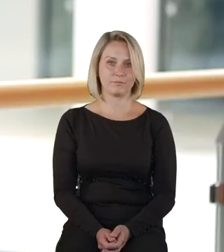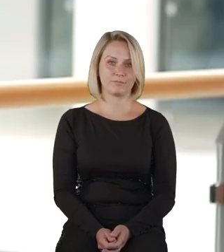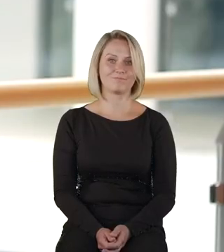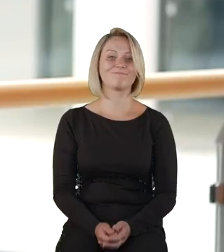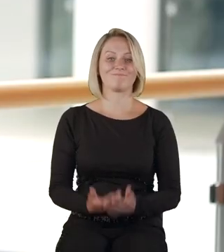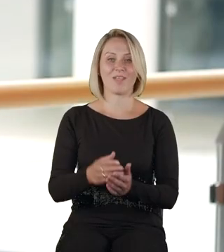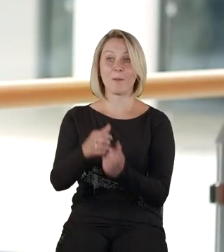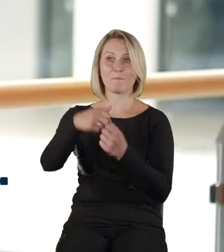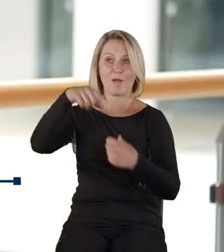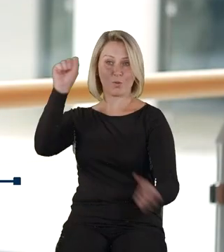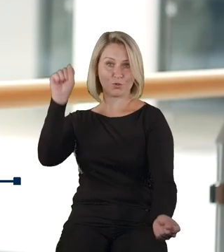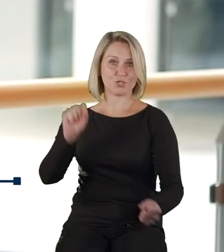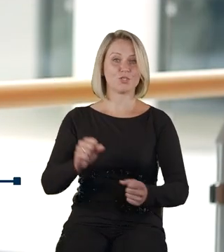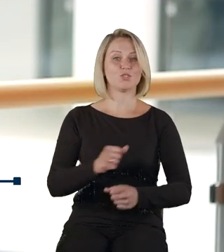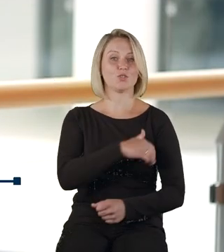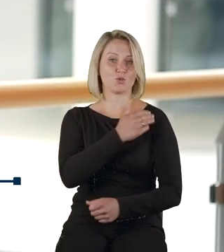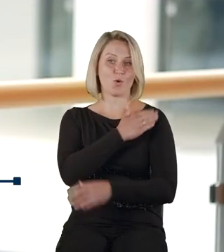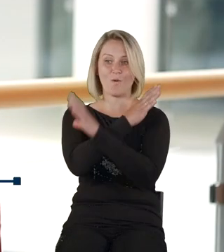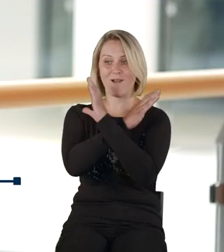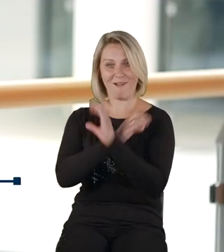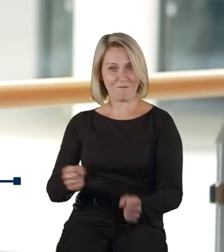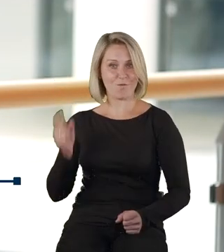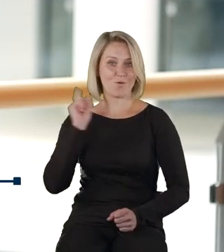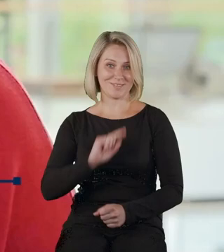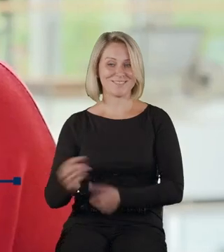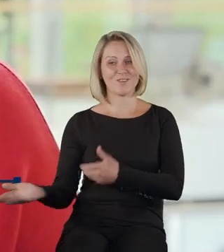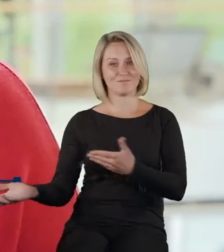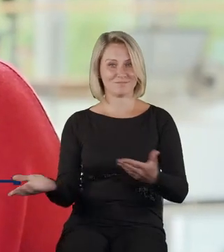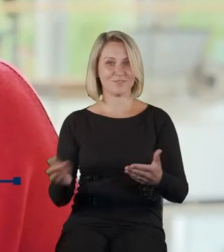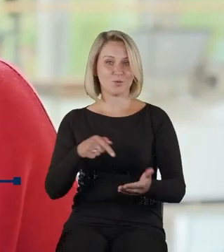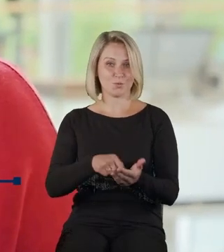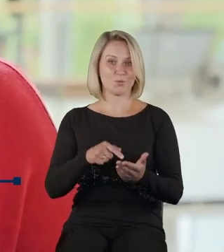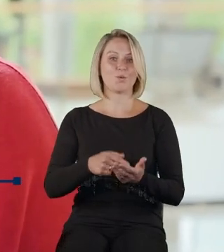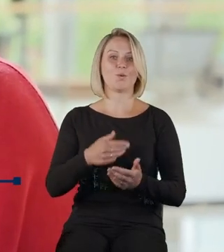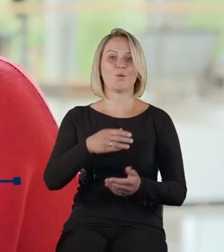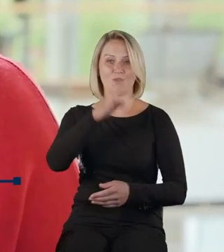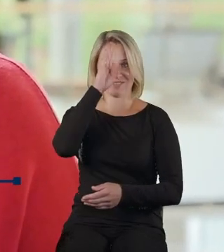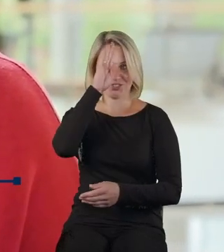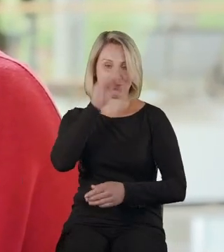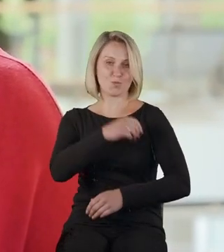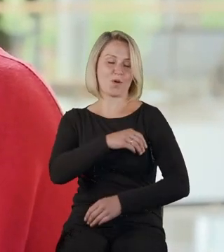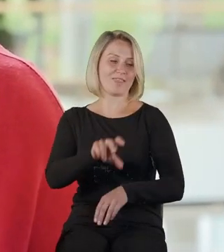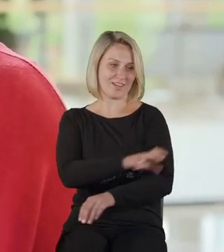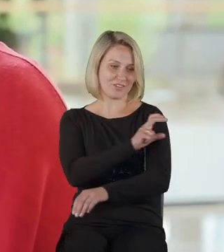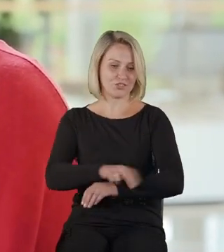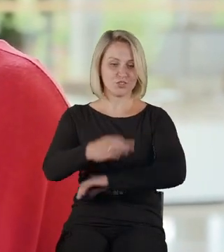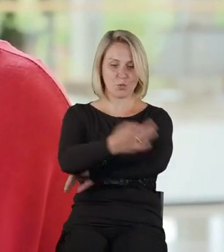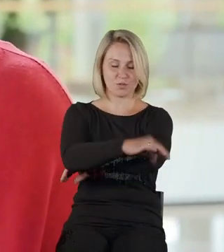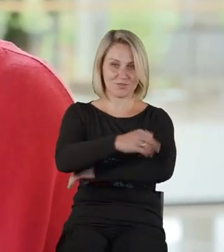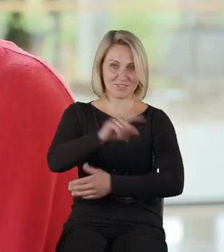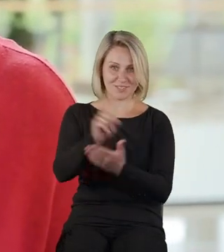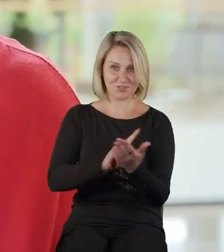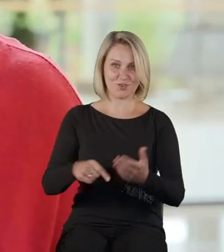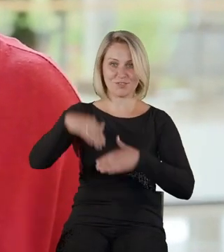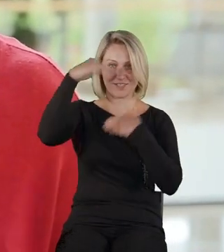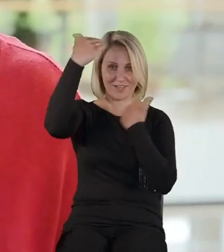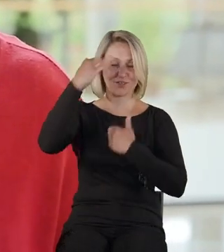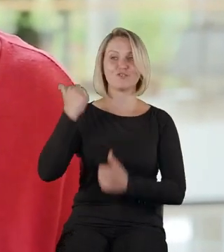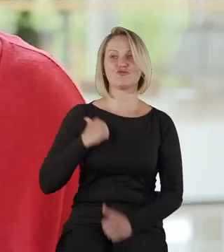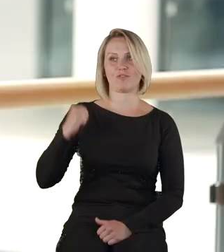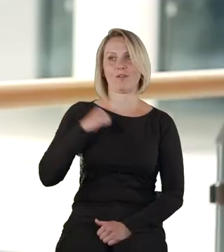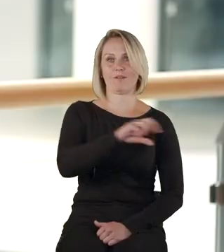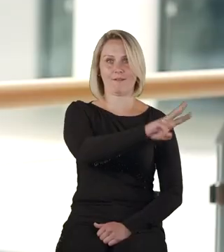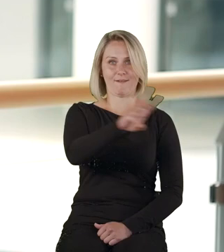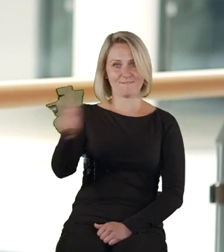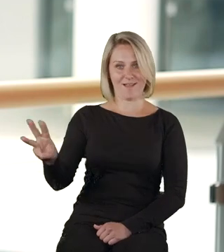Drodzy maturzyści, uczniowie szkół średnich, Wydział Nauk Ścisłych i Technicznych Uniwersytetu Śląskiego w Katowicach czeka na